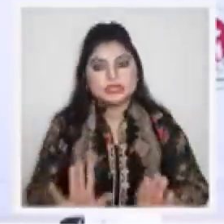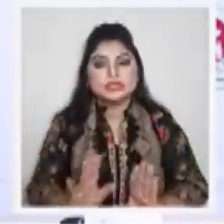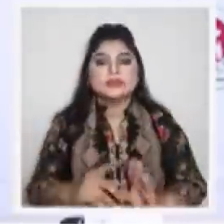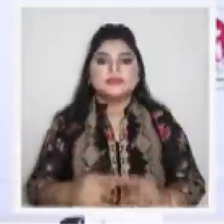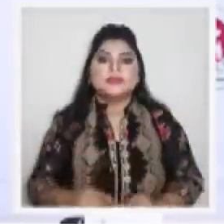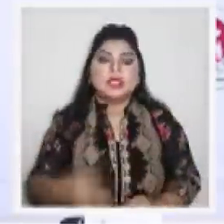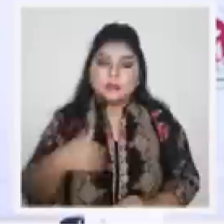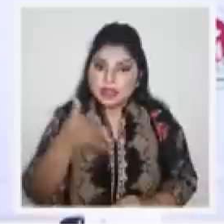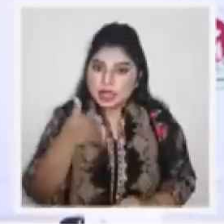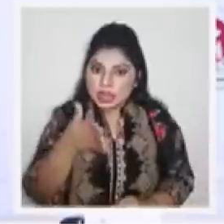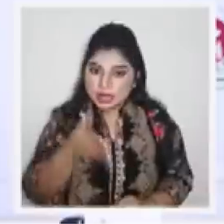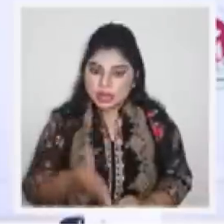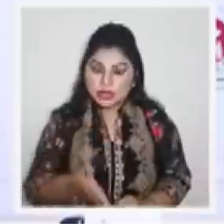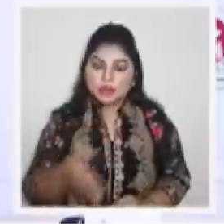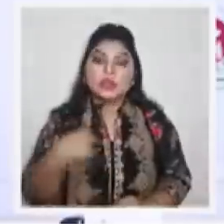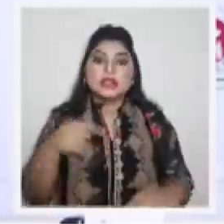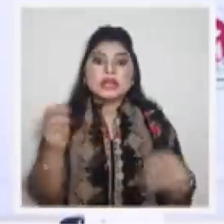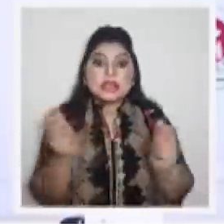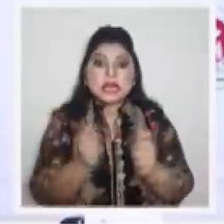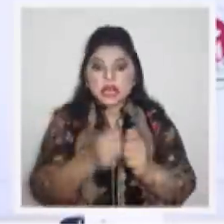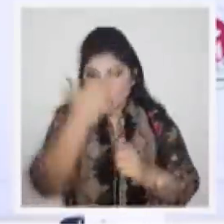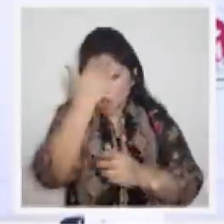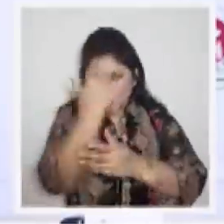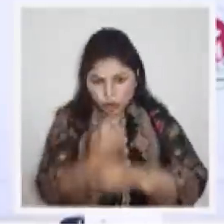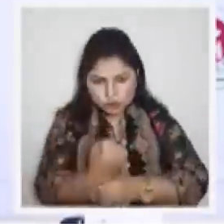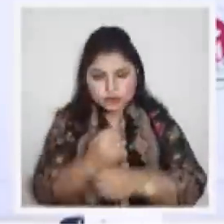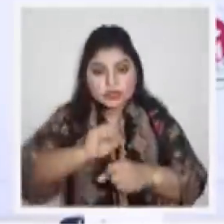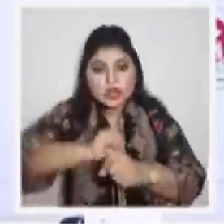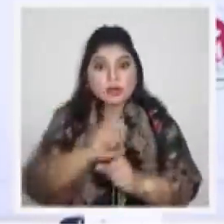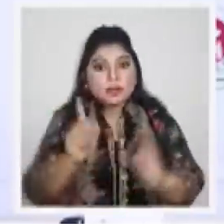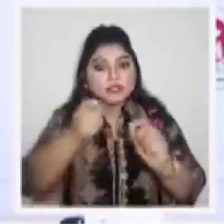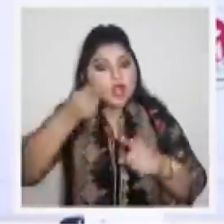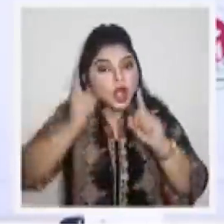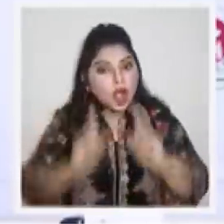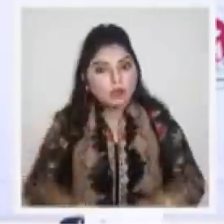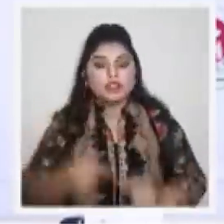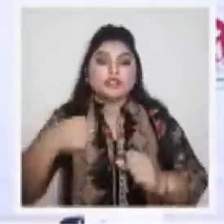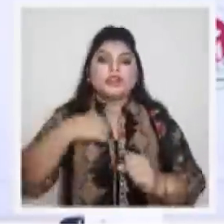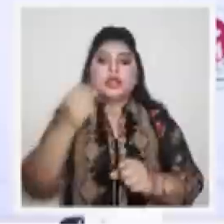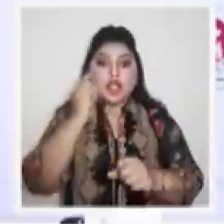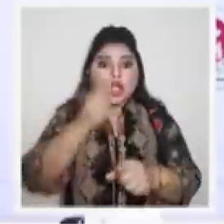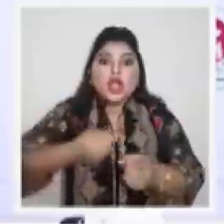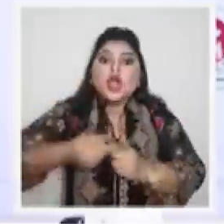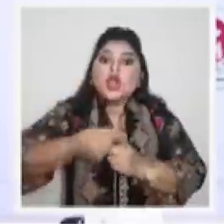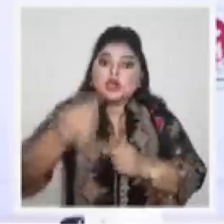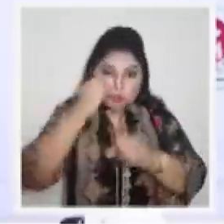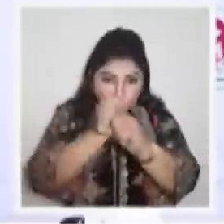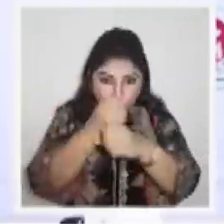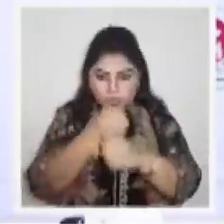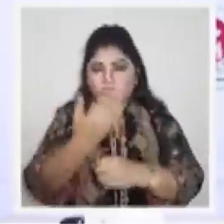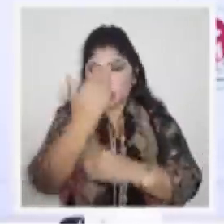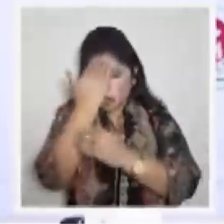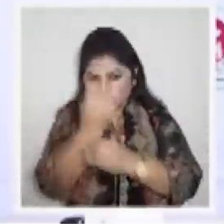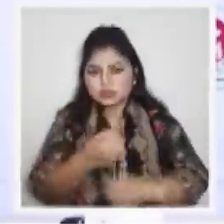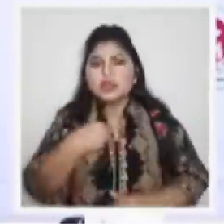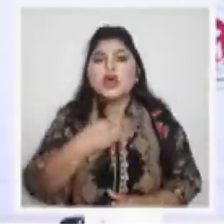এবং আমরা ঈদ উৎসব পালন করতে অনেকেই সমবেত হয়েছি। আমরা এই মুহূর্তে যে কারোর লক্ষণ উপসর্গ